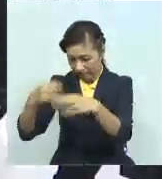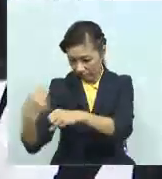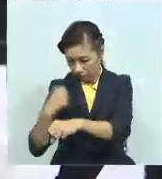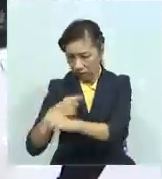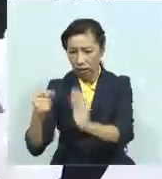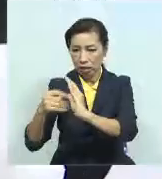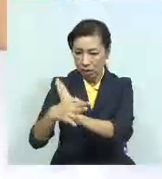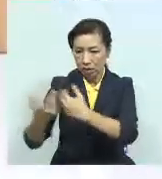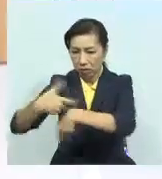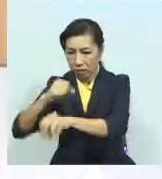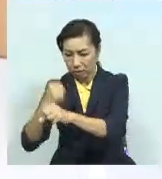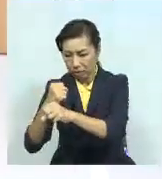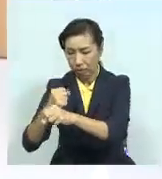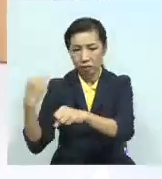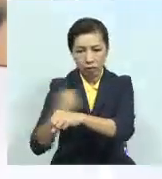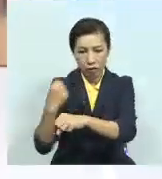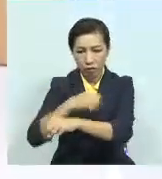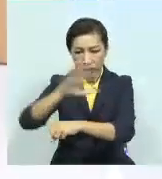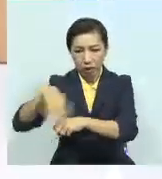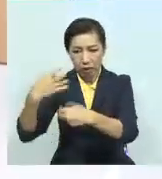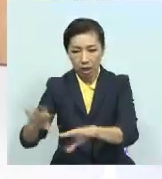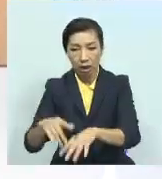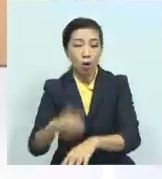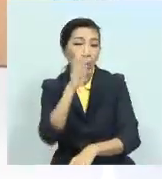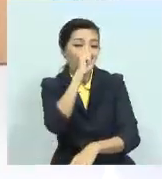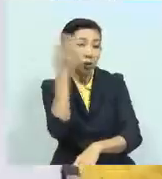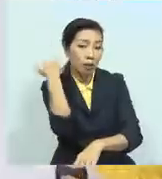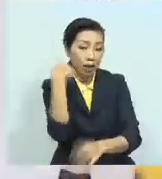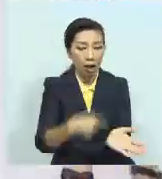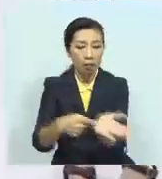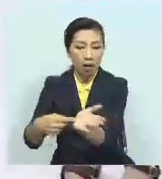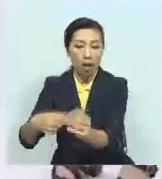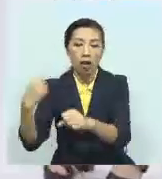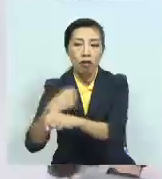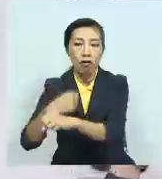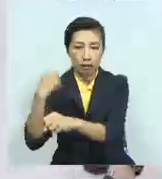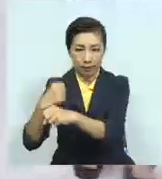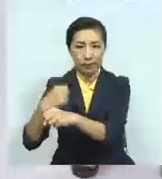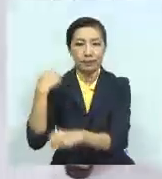คทฤษฎีแล้วก็ภาคปฏิบัติรวมทั้งการนำตัวอย่างข้อสอบเก่ามาฝึกฝนด้วยครับ